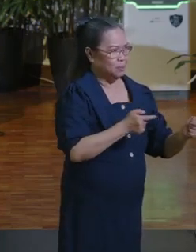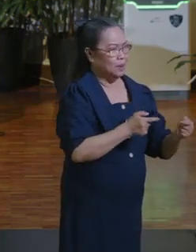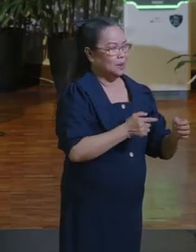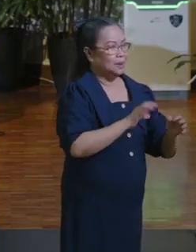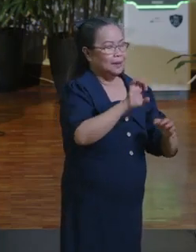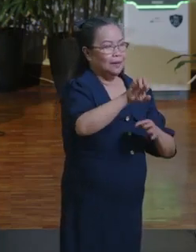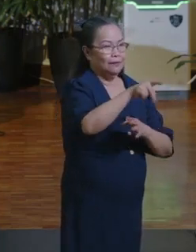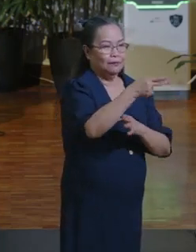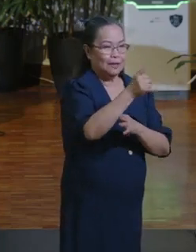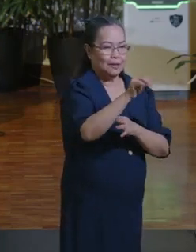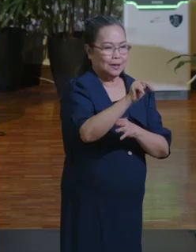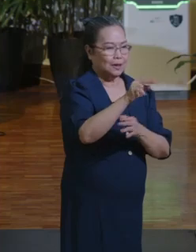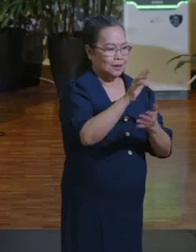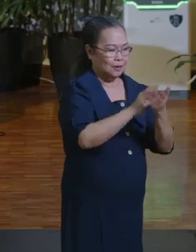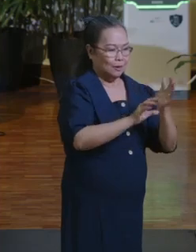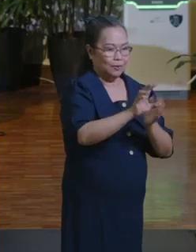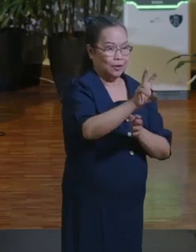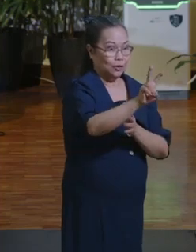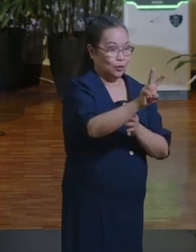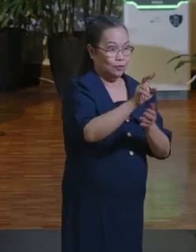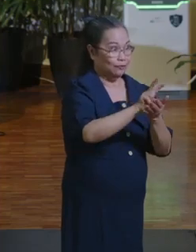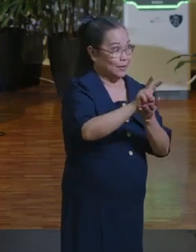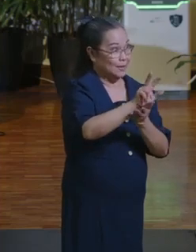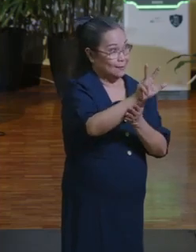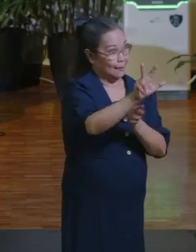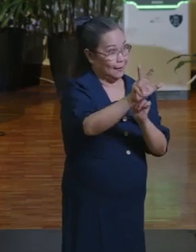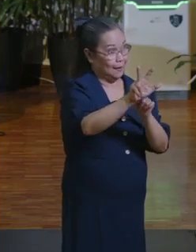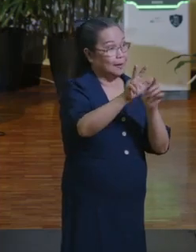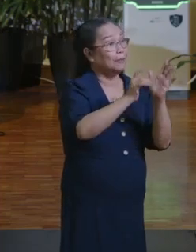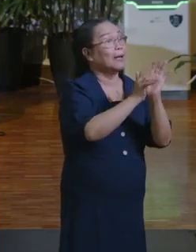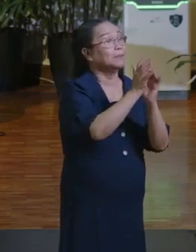Ephesians chapter 2 verse 3.